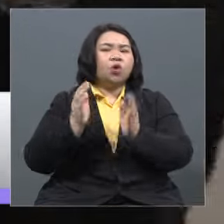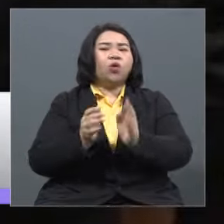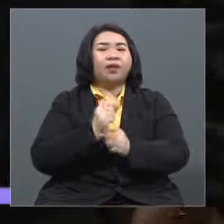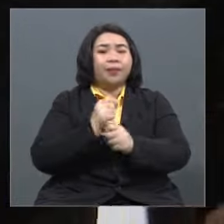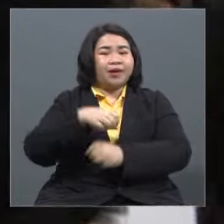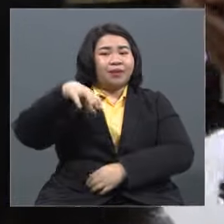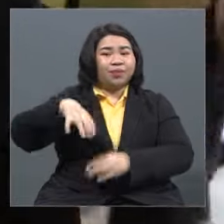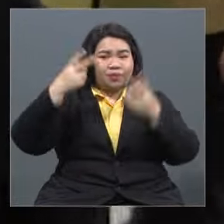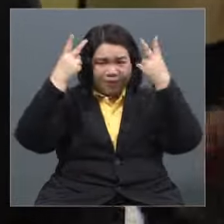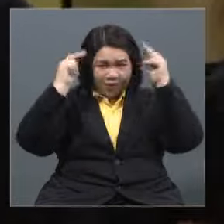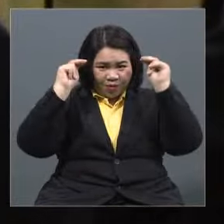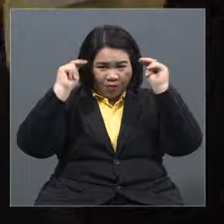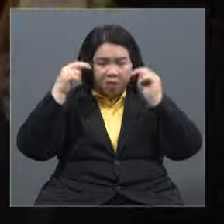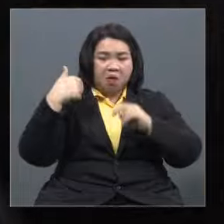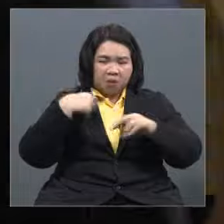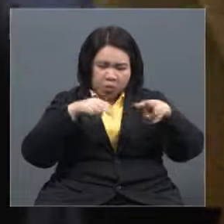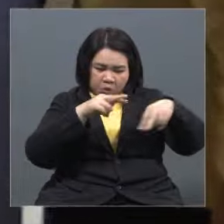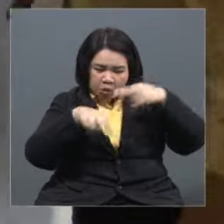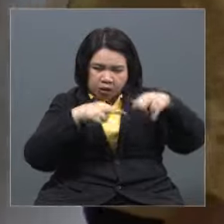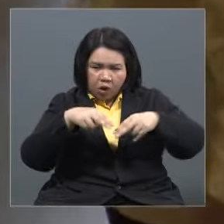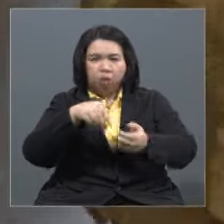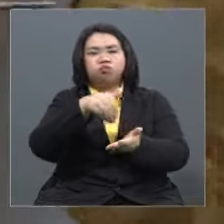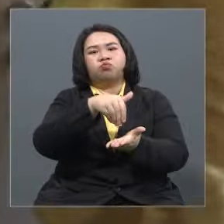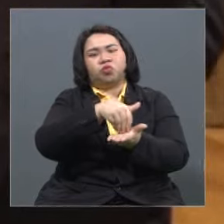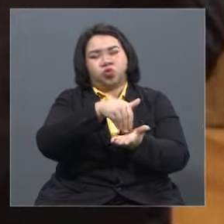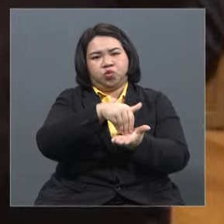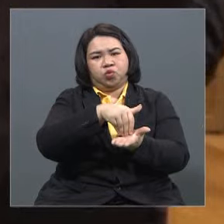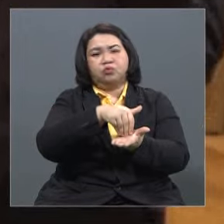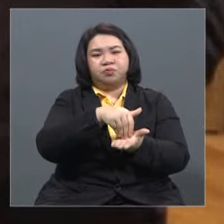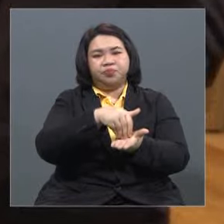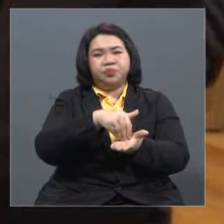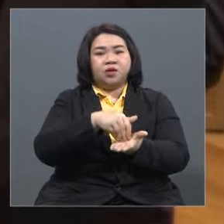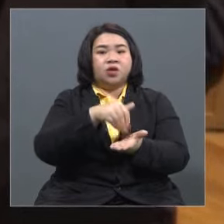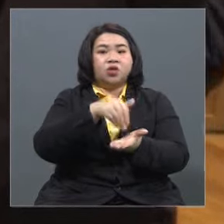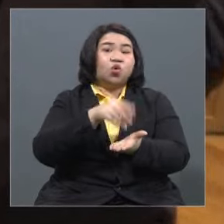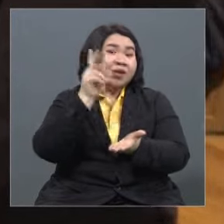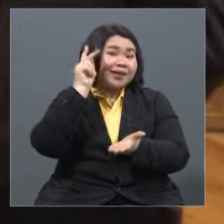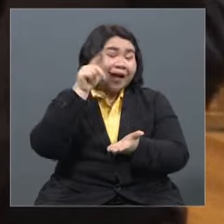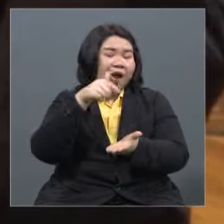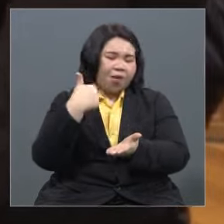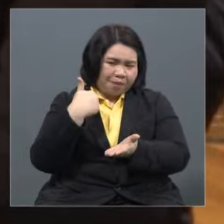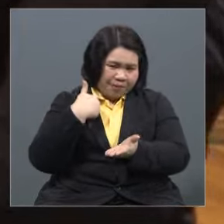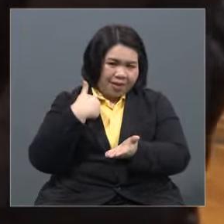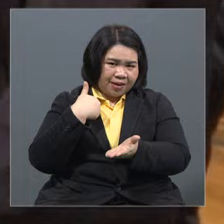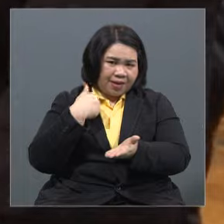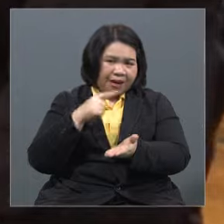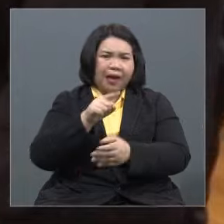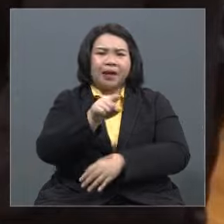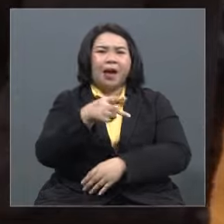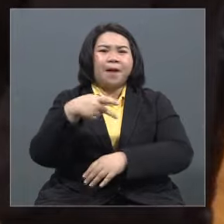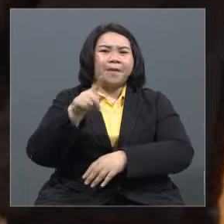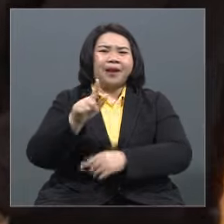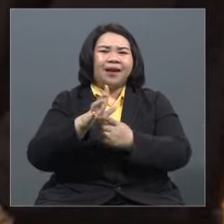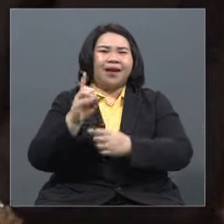นายกรัฐมนตรีก็ได้ตรวจความพร้อมของศูนย์เพ Centerนะคะโดยมีนายธีรพงษ์วงษ์ศิววัชร์